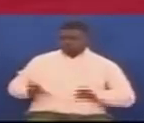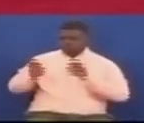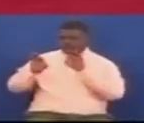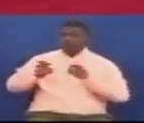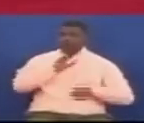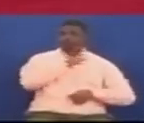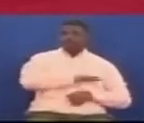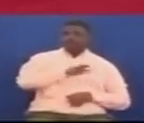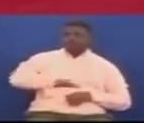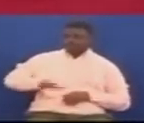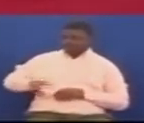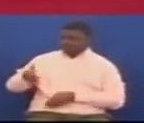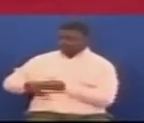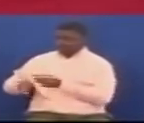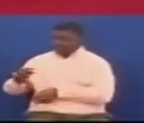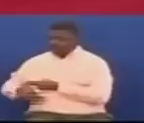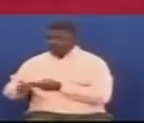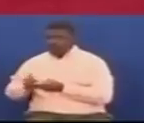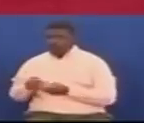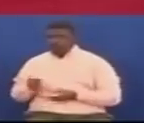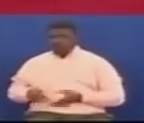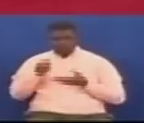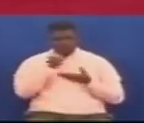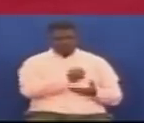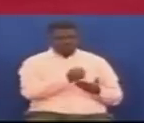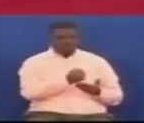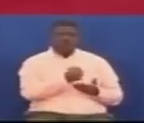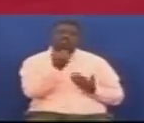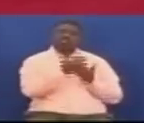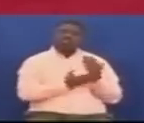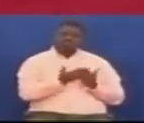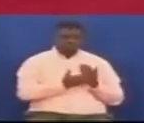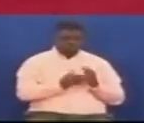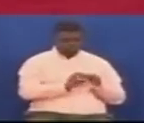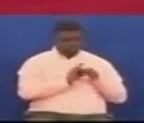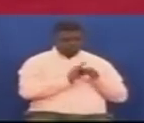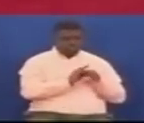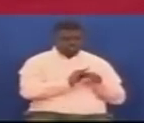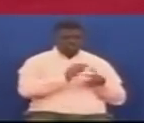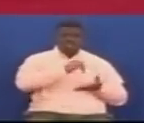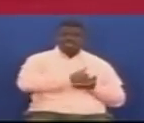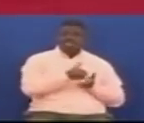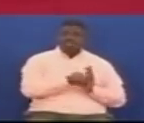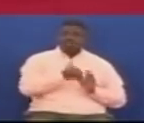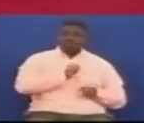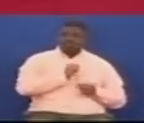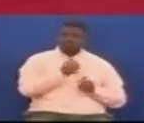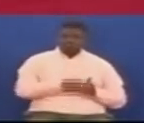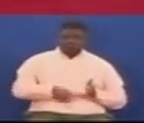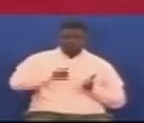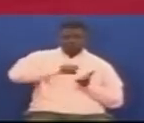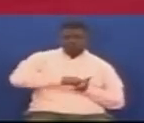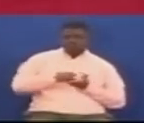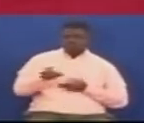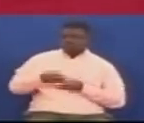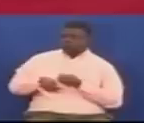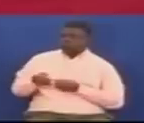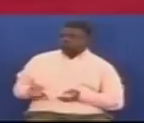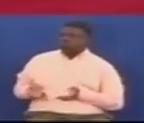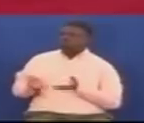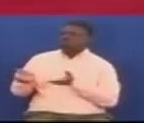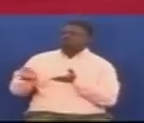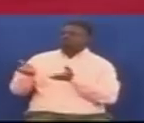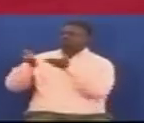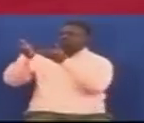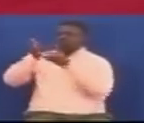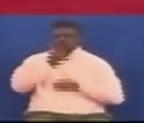biashara na kuwekeza hapa nchini ili kuongeza ushiriki wa sekta binafsi katika kukuza uchumi na kujenga uchumi wa